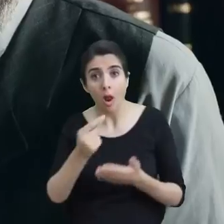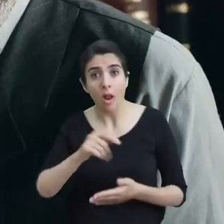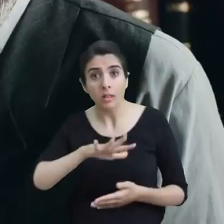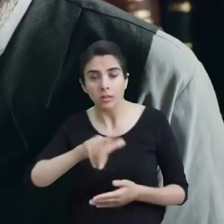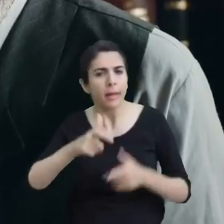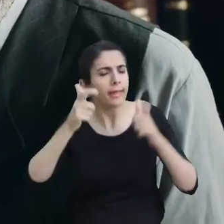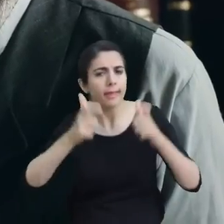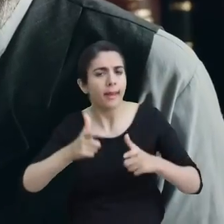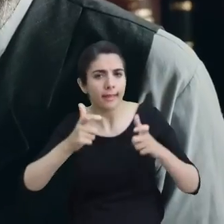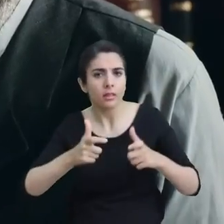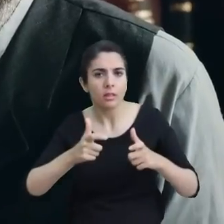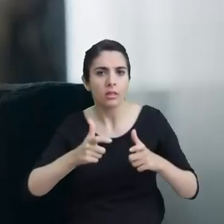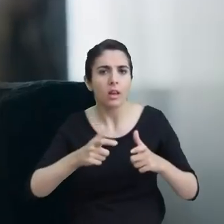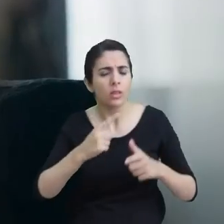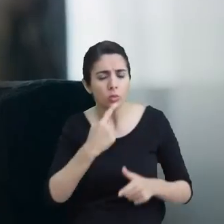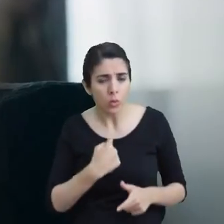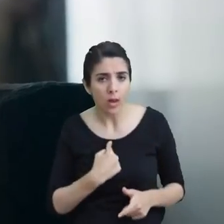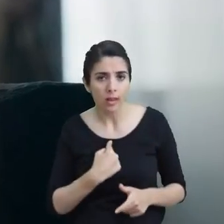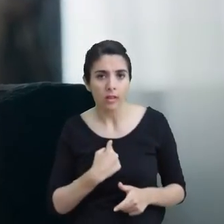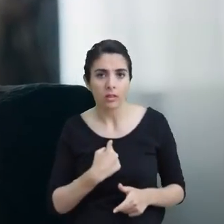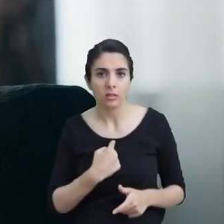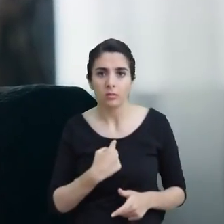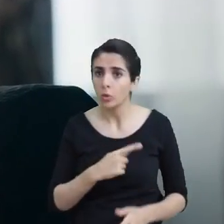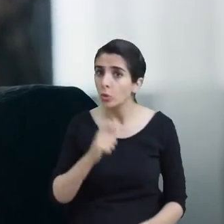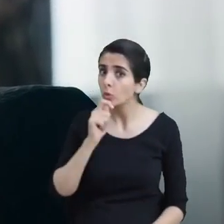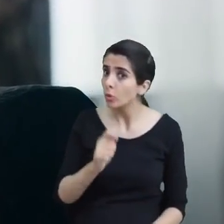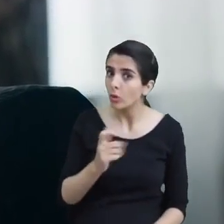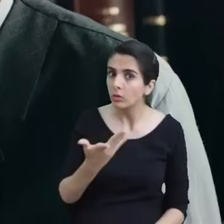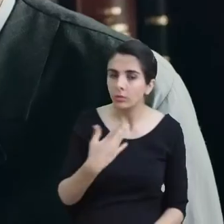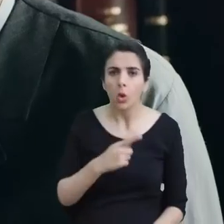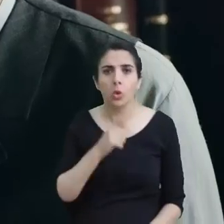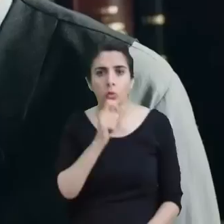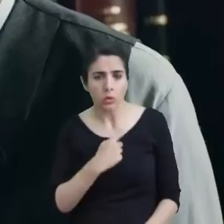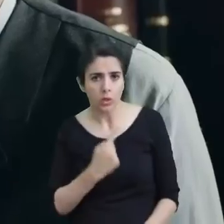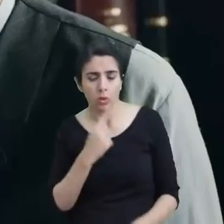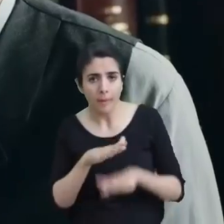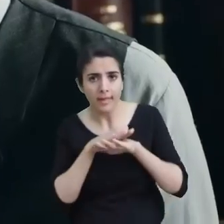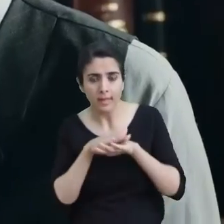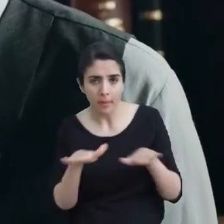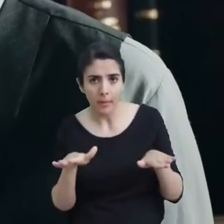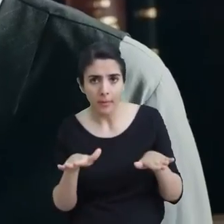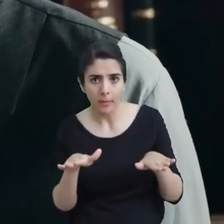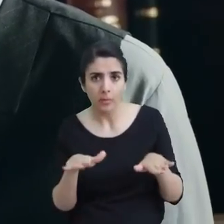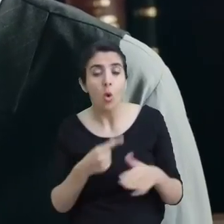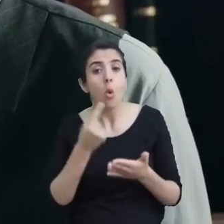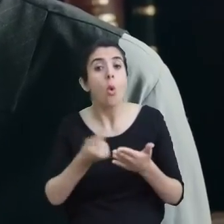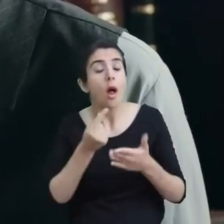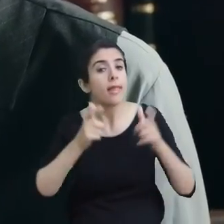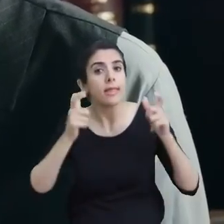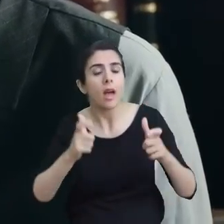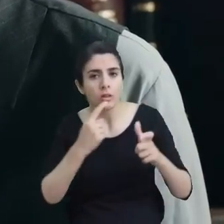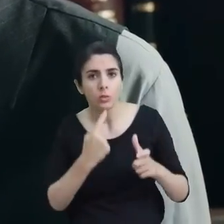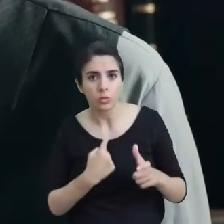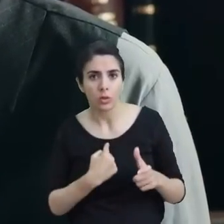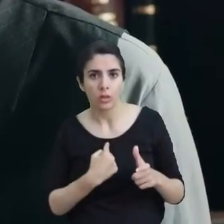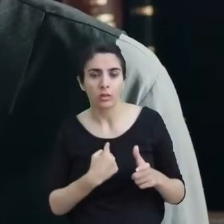Kur'an-ı Kerim nerede? Onu de bana. Sözünüz? Sözüm sözdür. Kur'an-ı